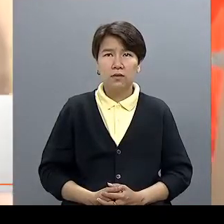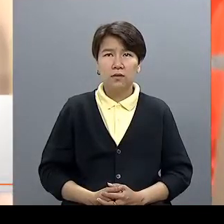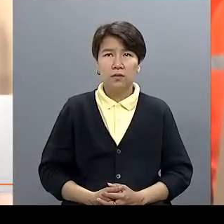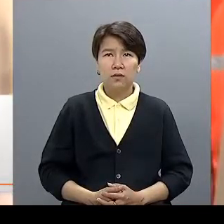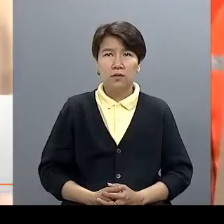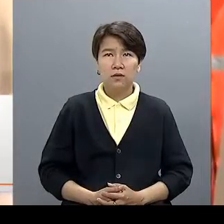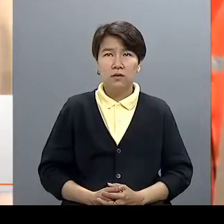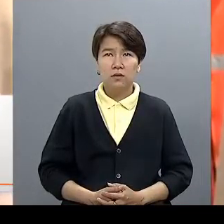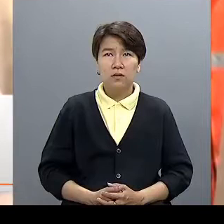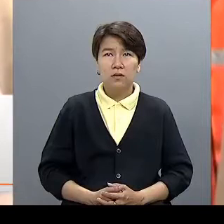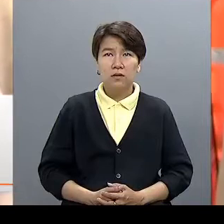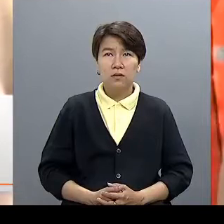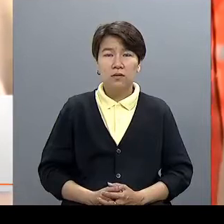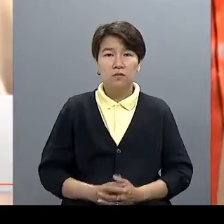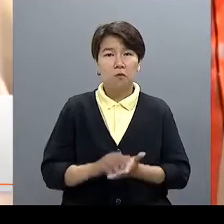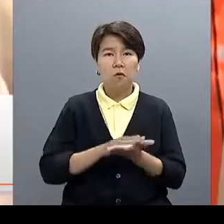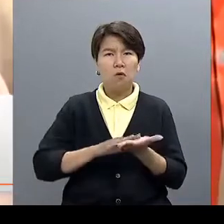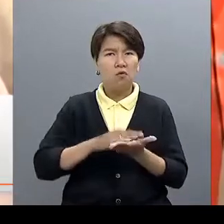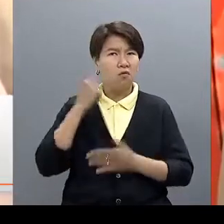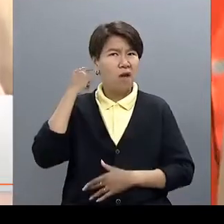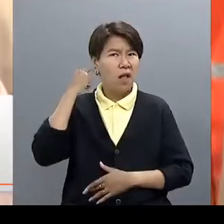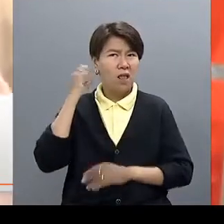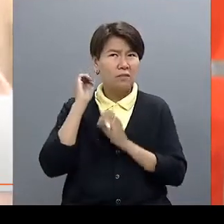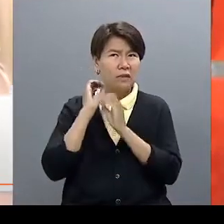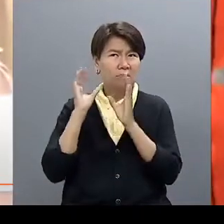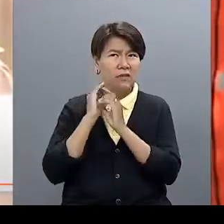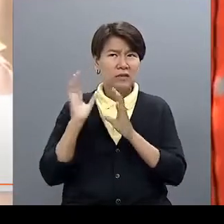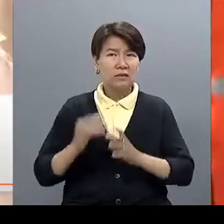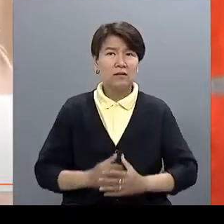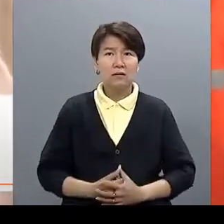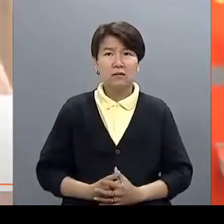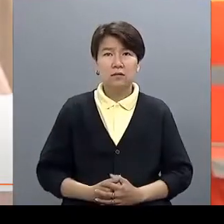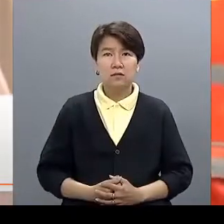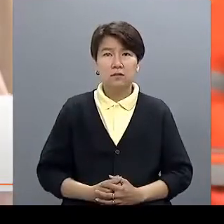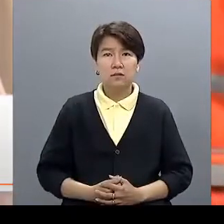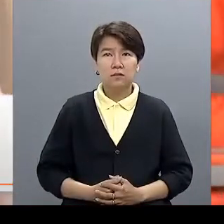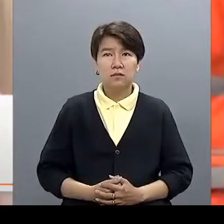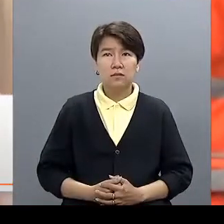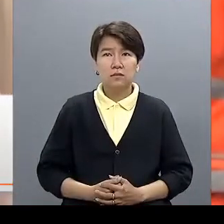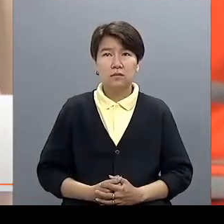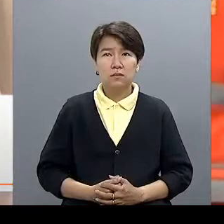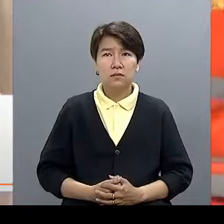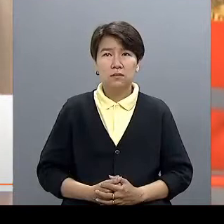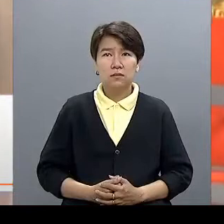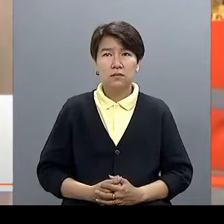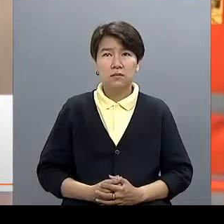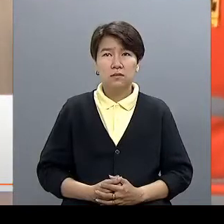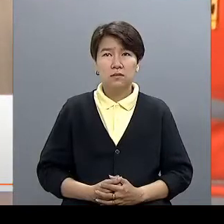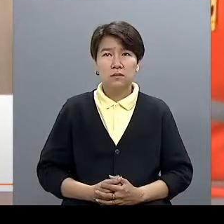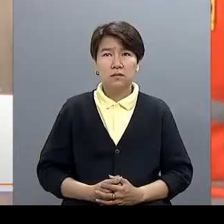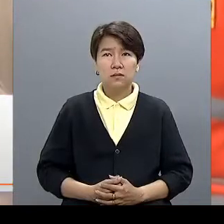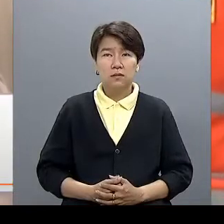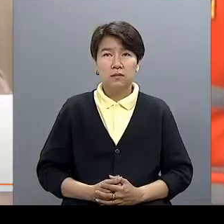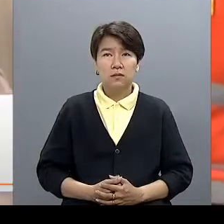านนะครับซึ่งอาจจะมีความเสี่ยงเรื่องของน้ำป่าไหลหลากกับดินโคลนถล่มเนี่ยตรงนี้ก็เราก็จะมีการไ